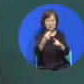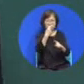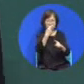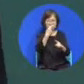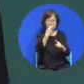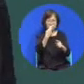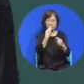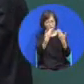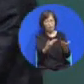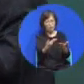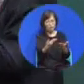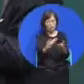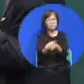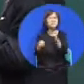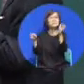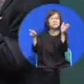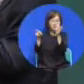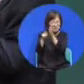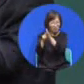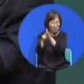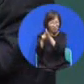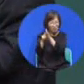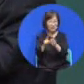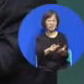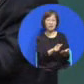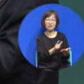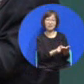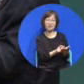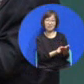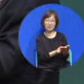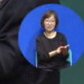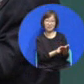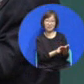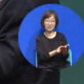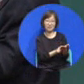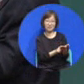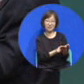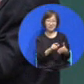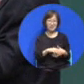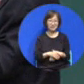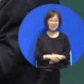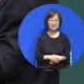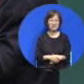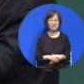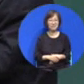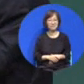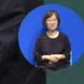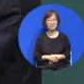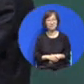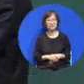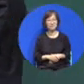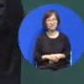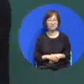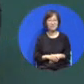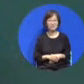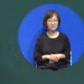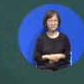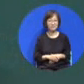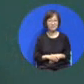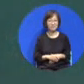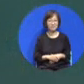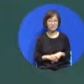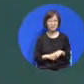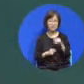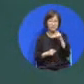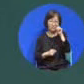chapter 11, you read that when Abraham offered his son, sacrificed his son to the Lord, he believed that the Lord will resurrect him. 옛날에